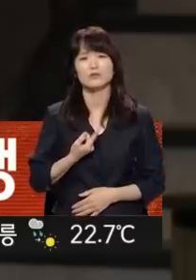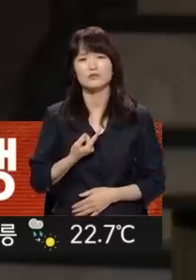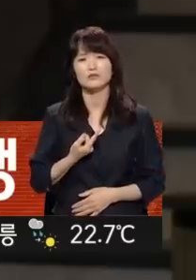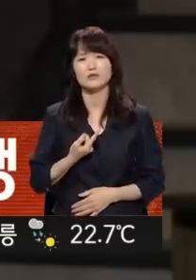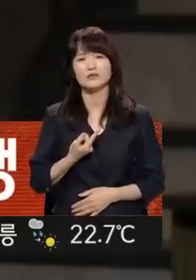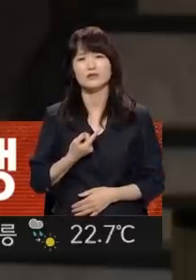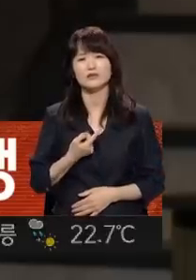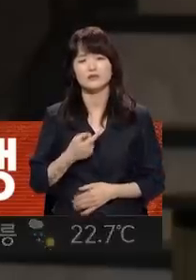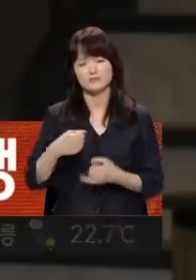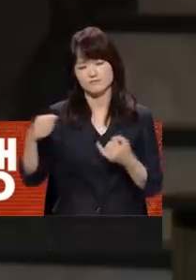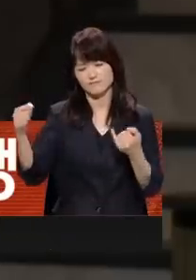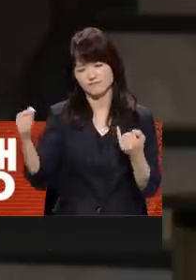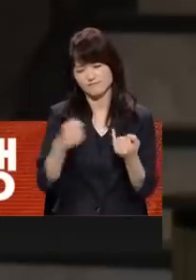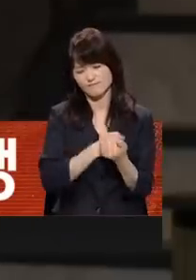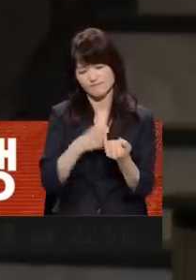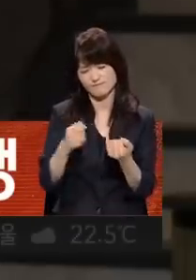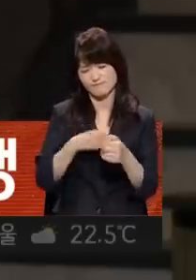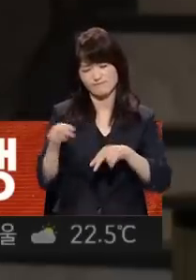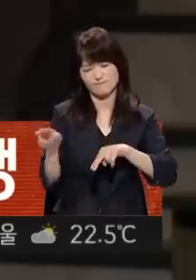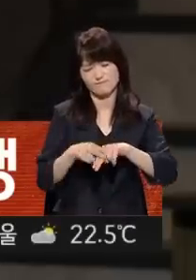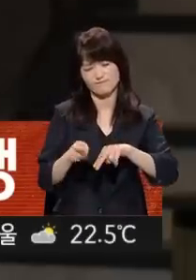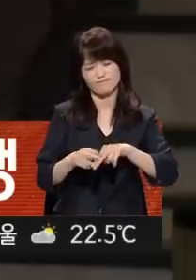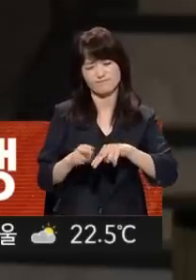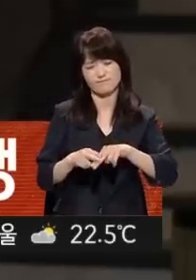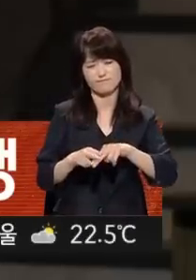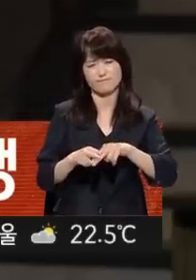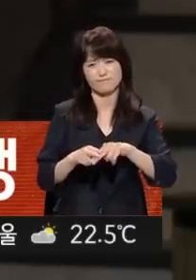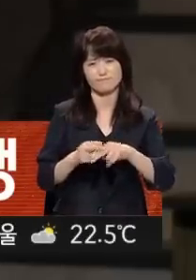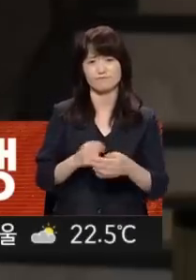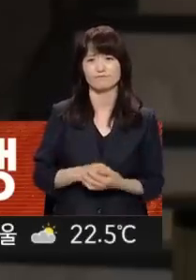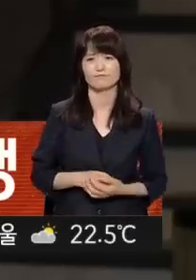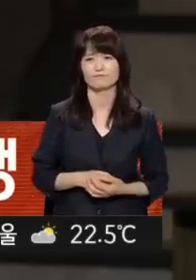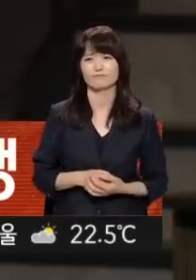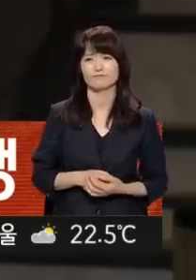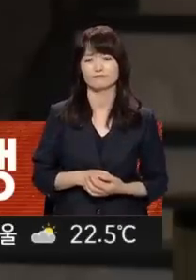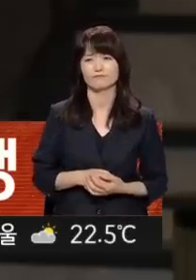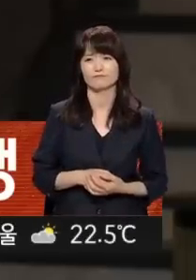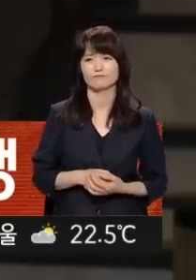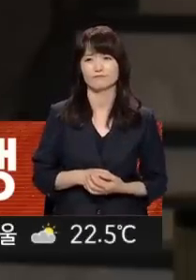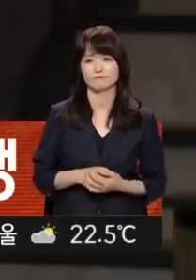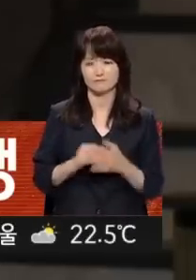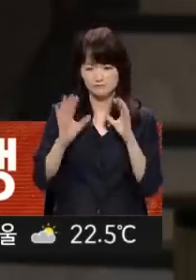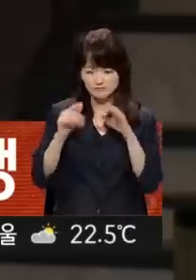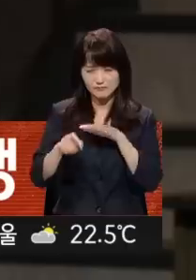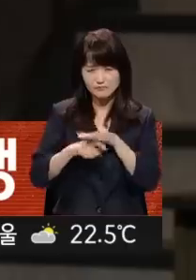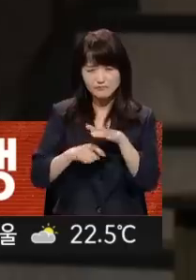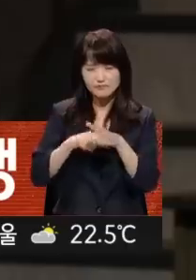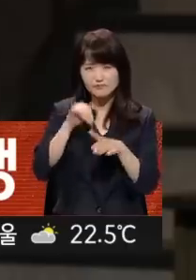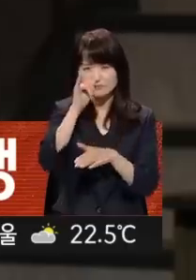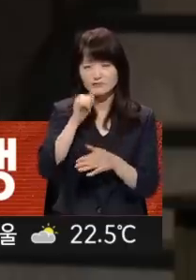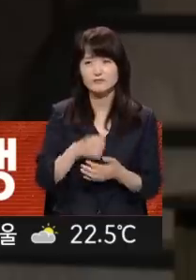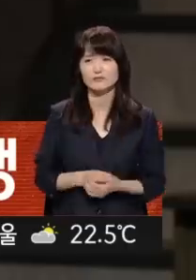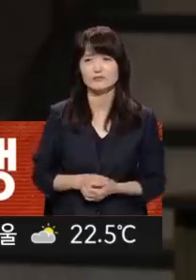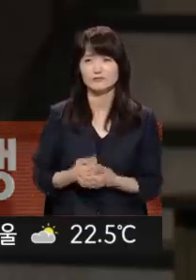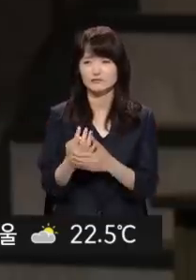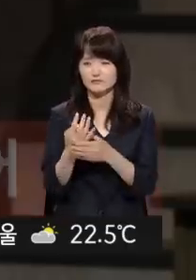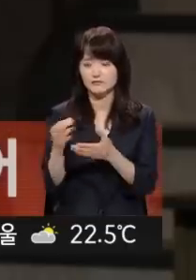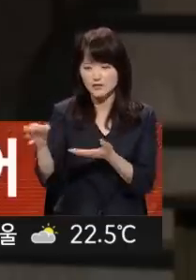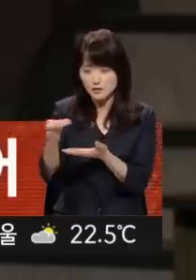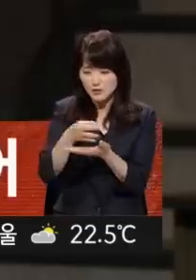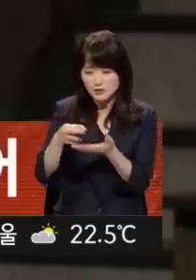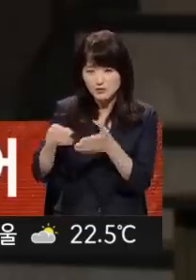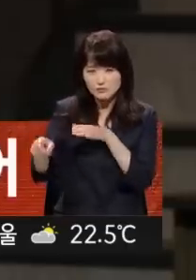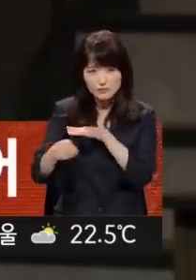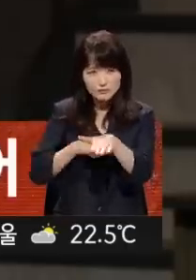모든 어떤 그 학대를 갖다가 몸으로 다 받아야 되는 그런 상황인데 아이에게 도벽이 있다 그리고 그 헌금을 갖다 훔쳤다